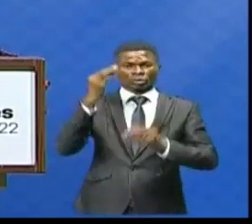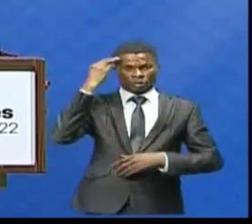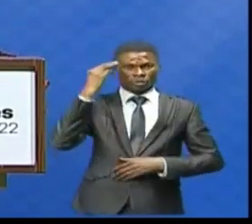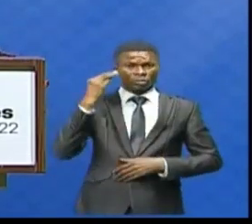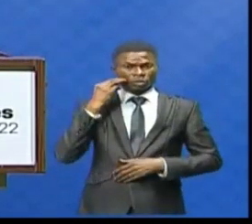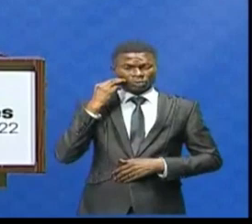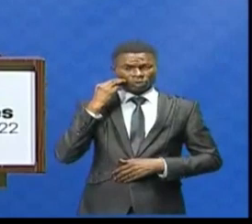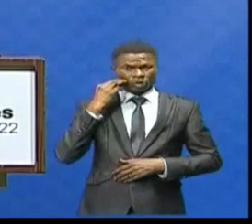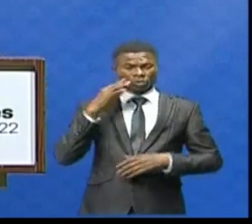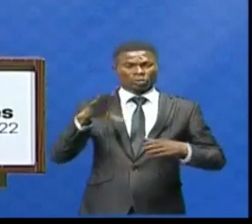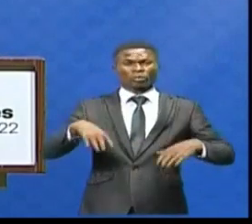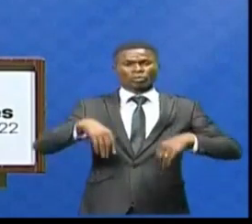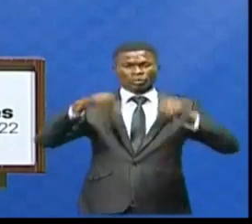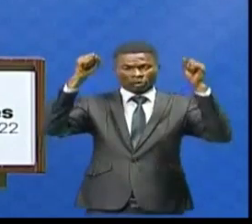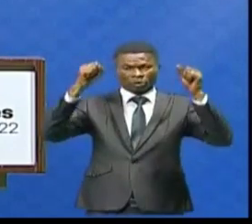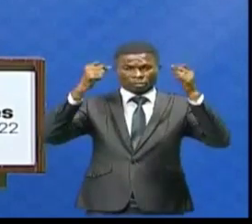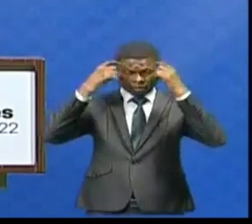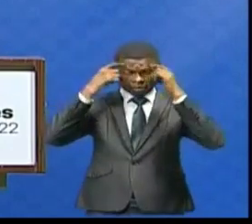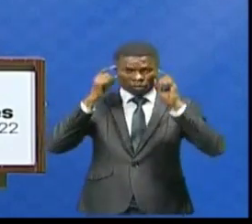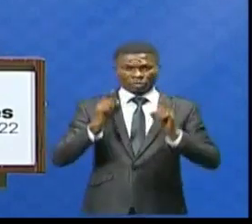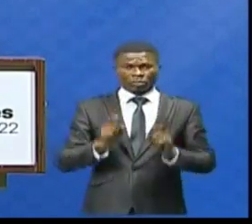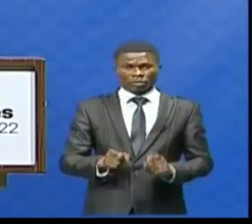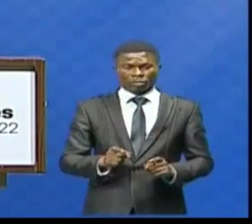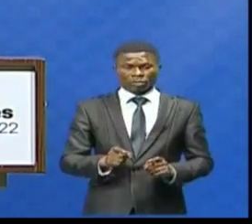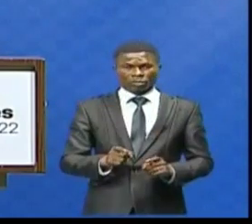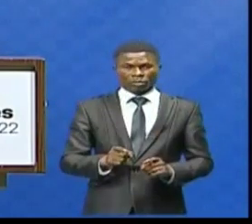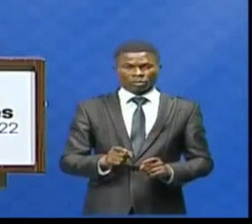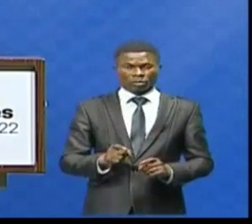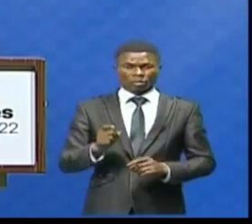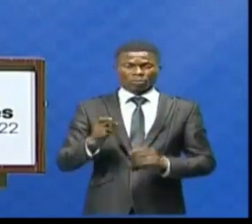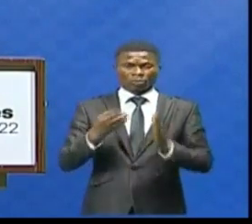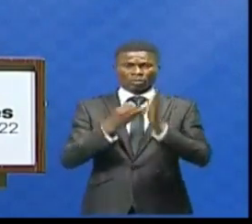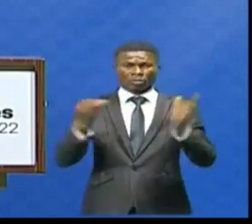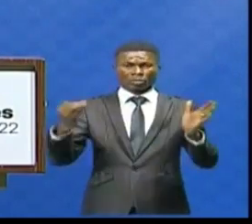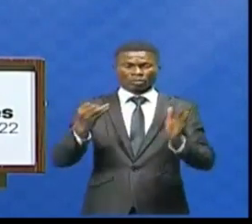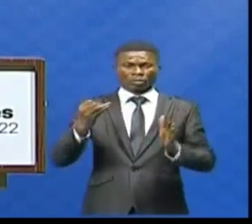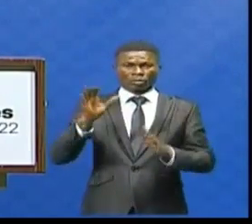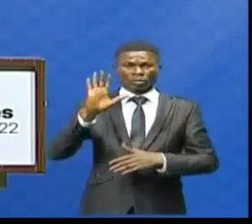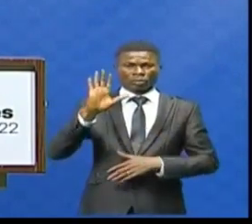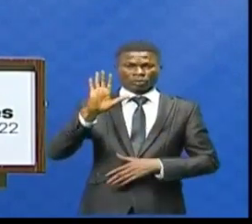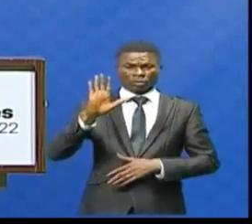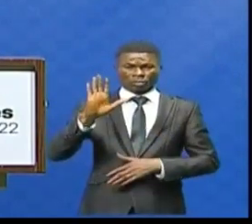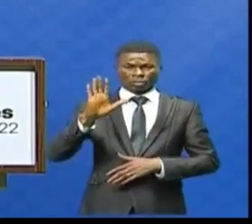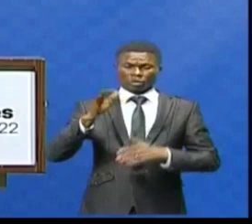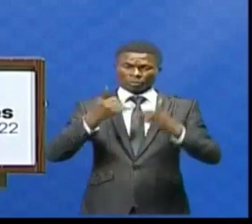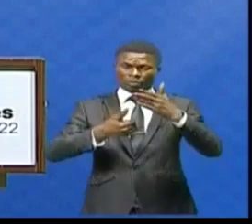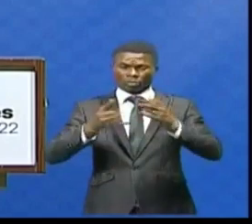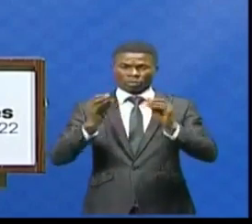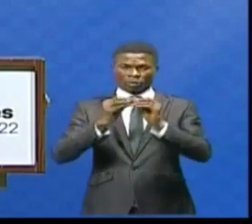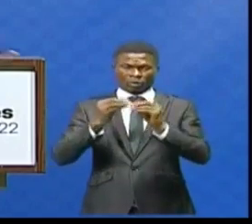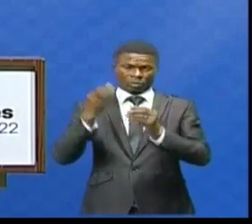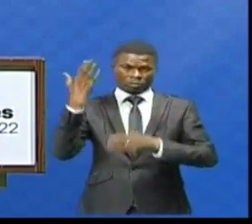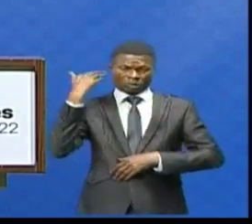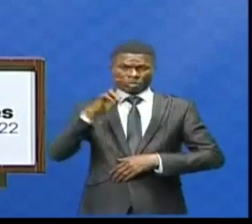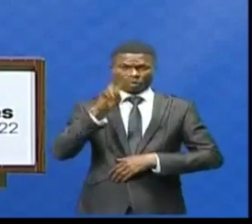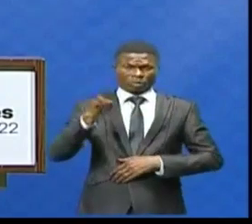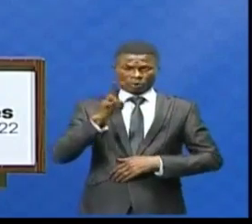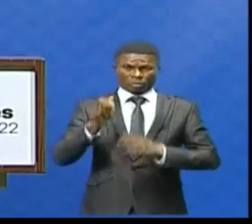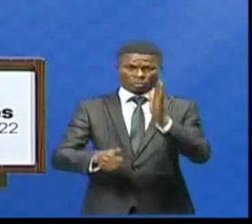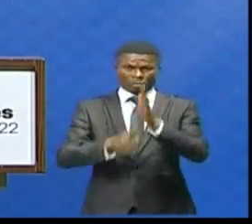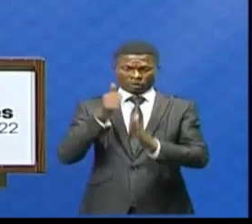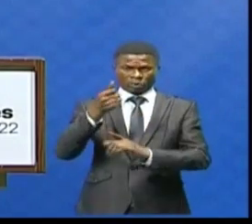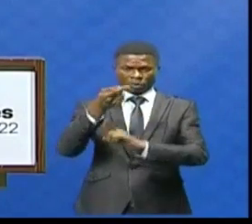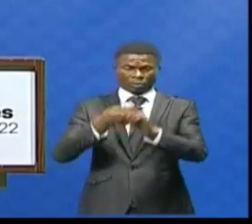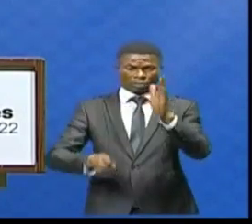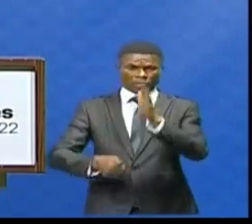a adopté le relevés des décisions prises lors de sa 76ème réunion tenue le vendredi 11